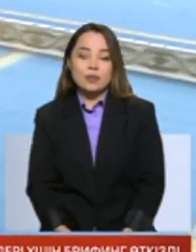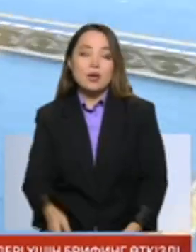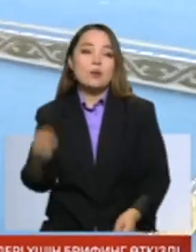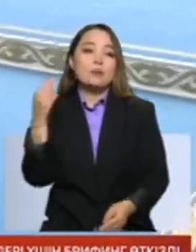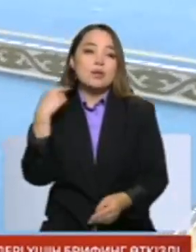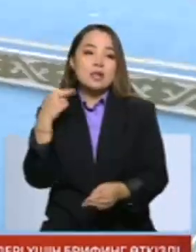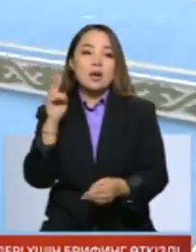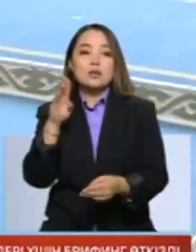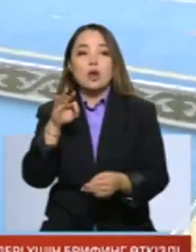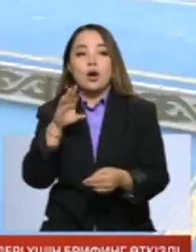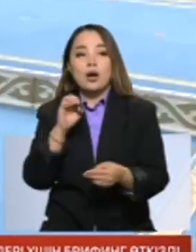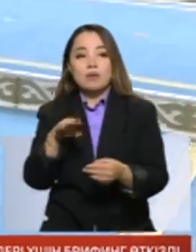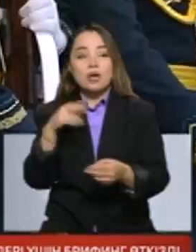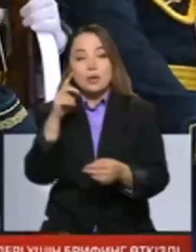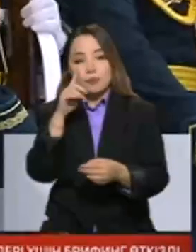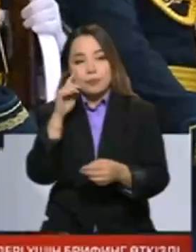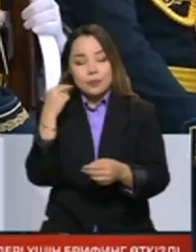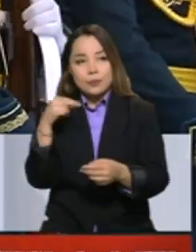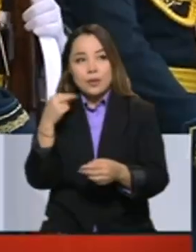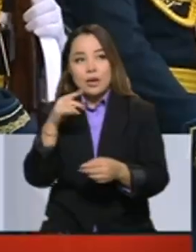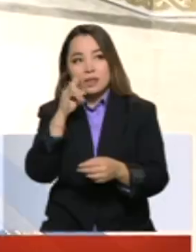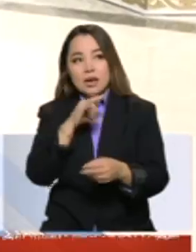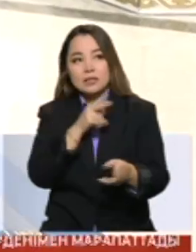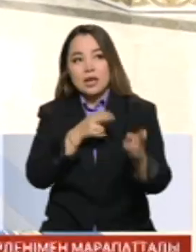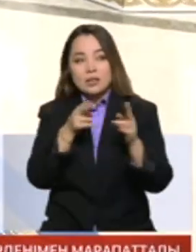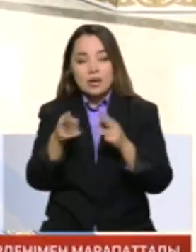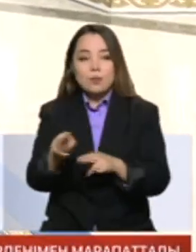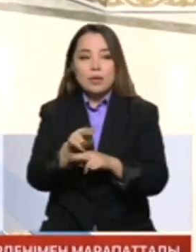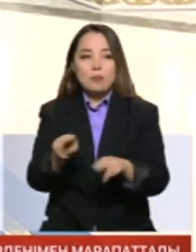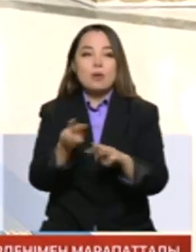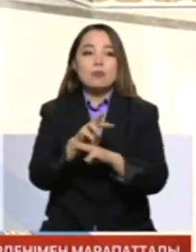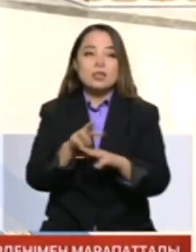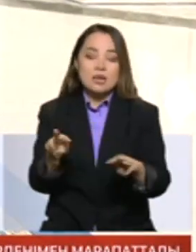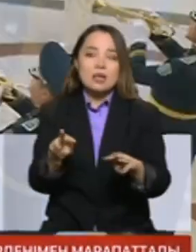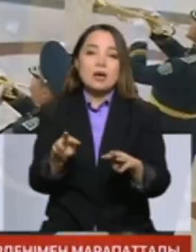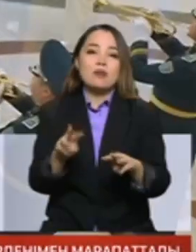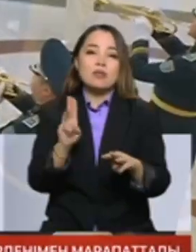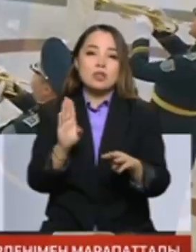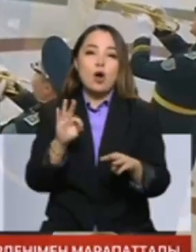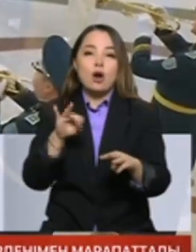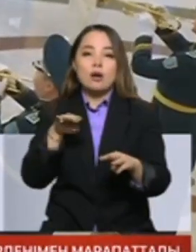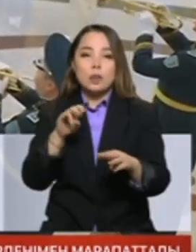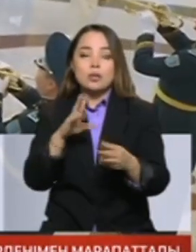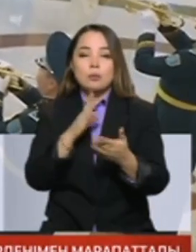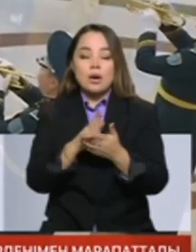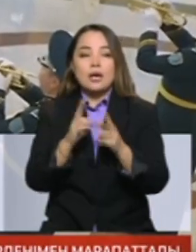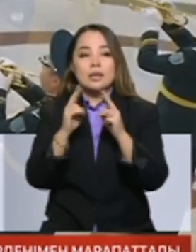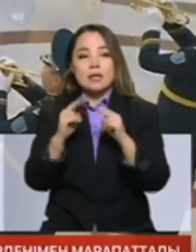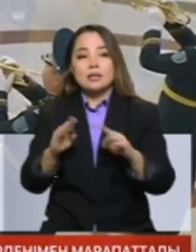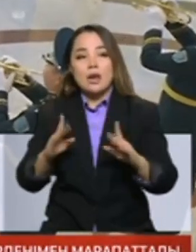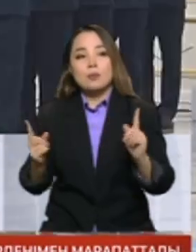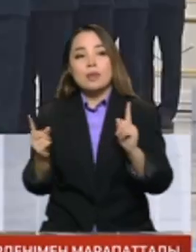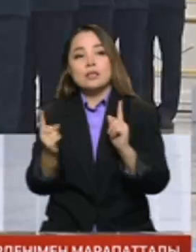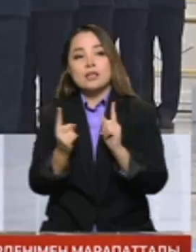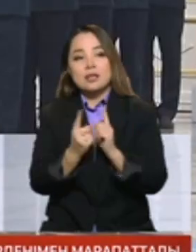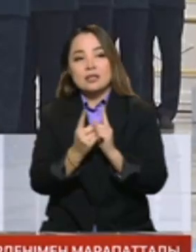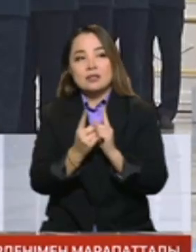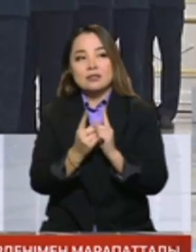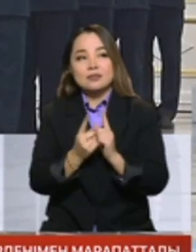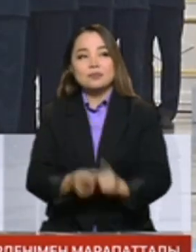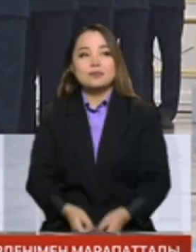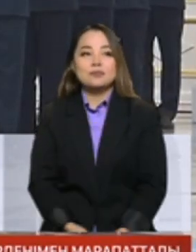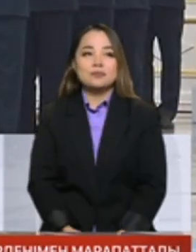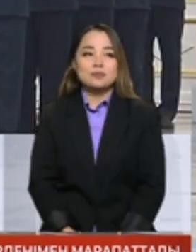Президент Қасым-Жомарт Тоқаев Қазақстанға ресми сапармен келген Мажарстан премьер-министрі Виктор Орбанды Ақордада салтанатты түрде қарсы алды.